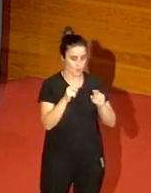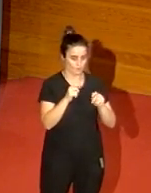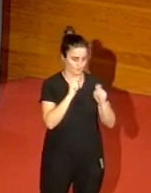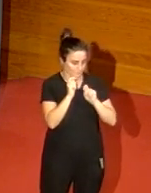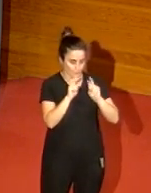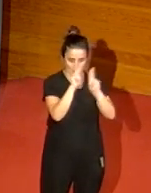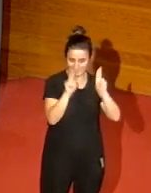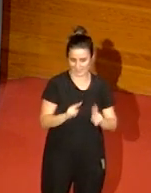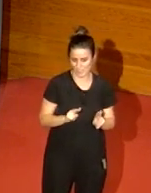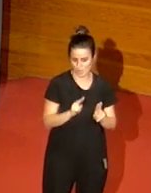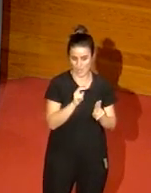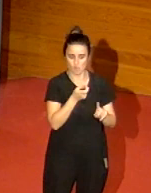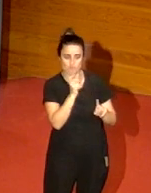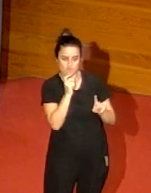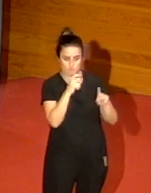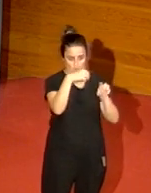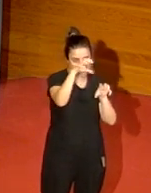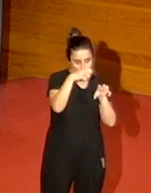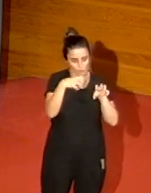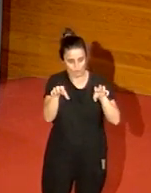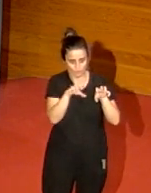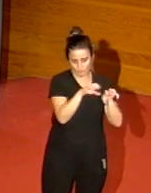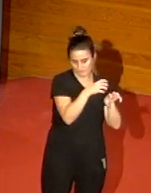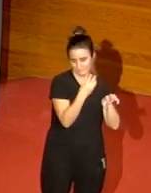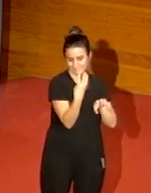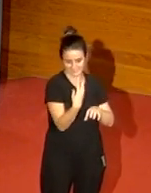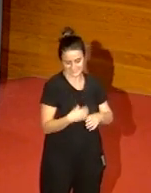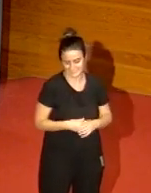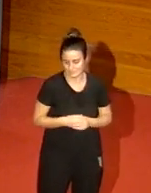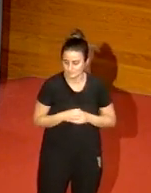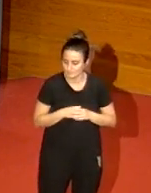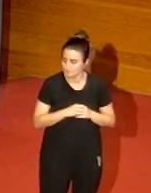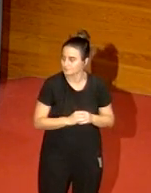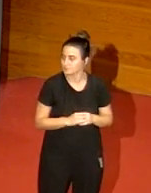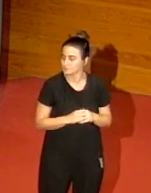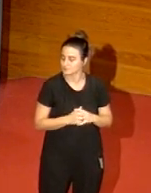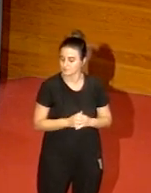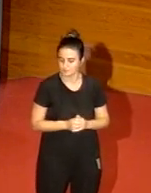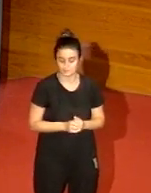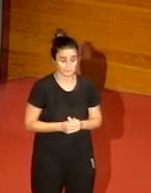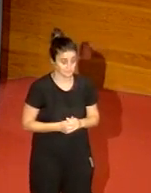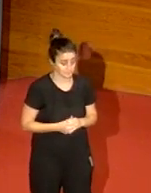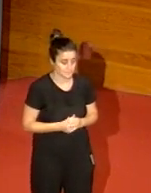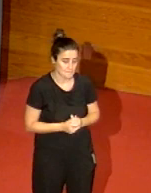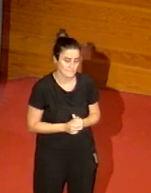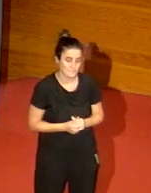edo nazioarteko kazetaria, ez dakit. Eta hortik aurrera,